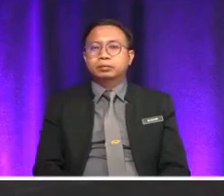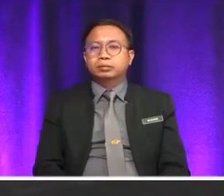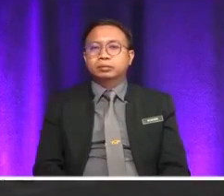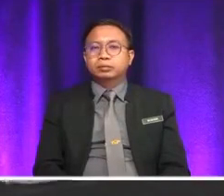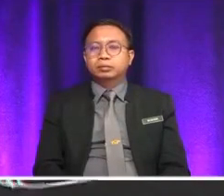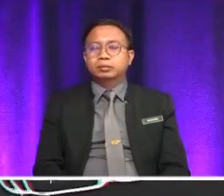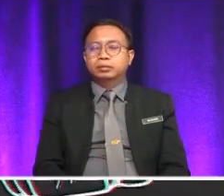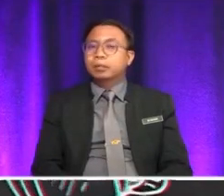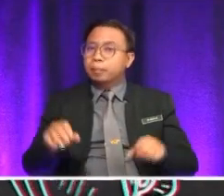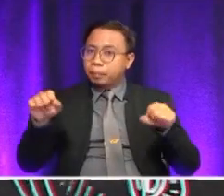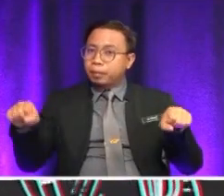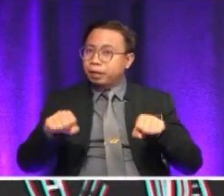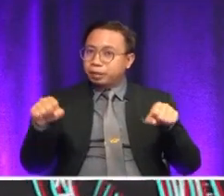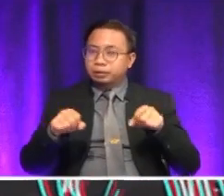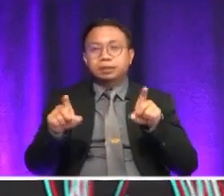Memasak sama-sama.